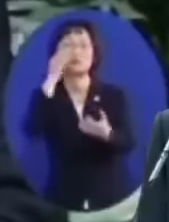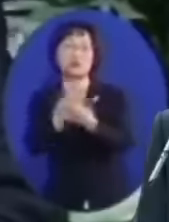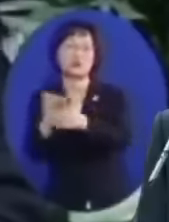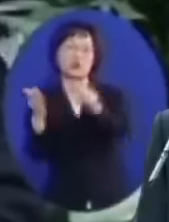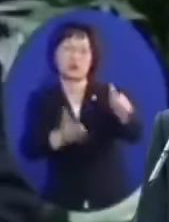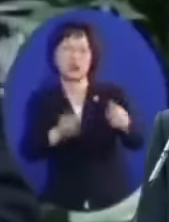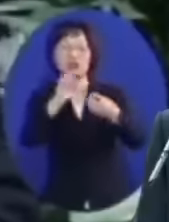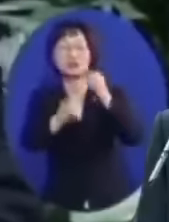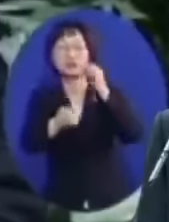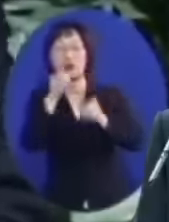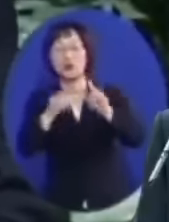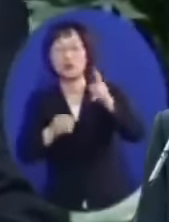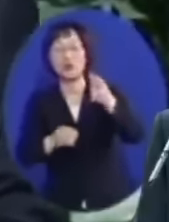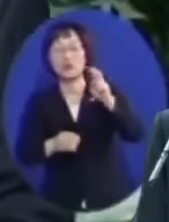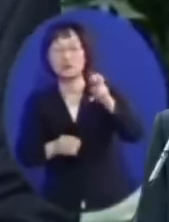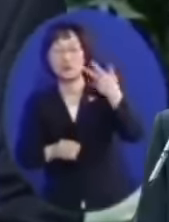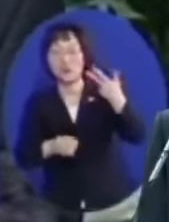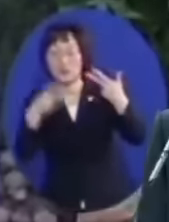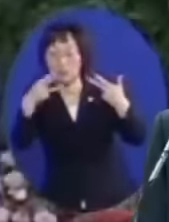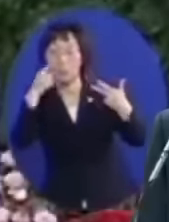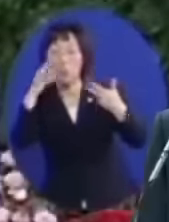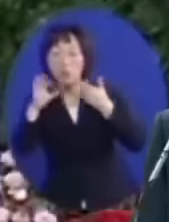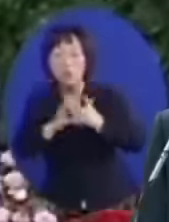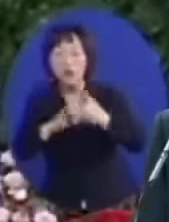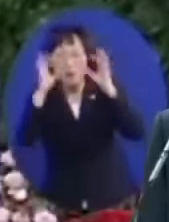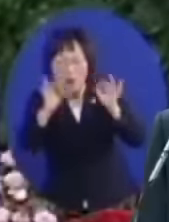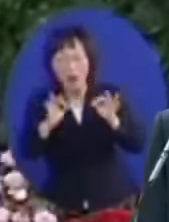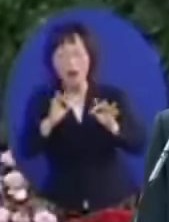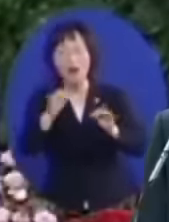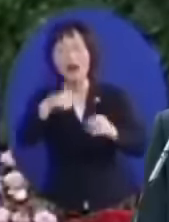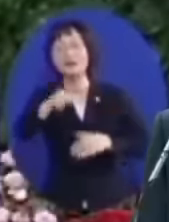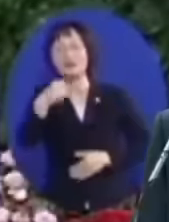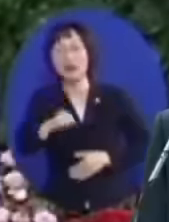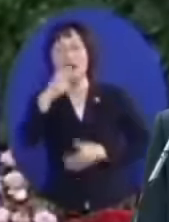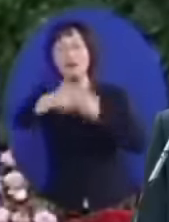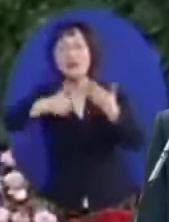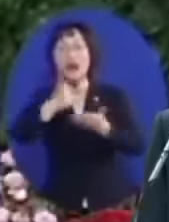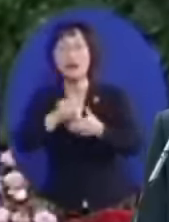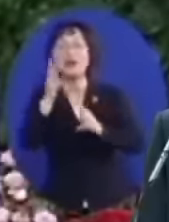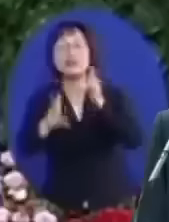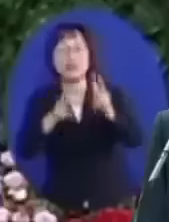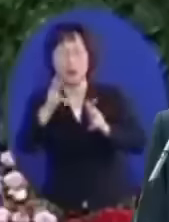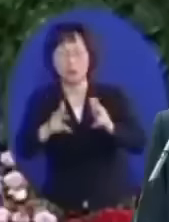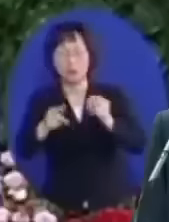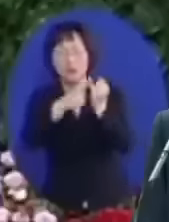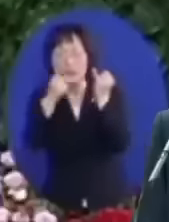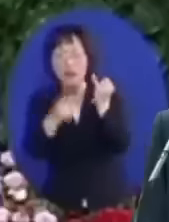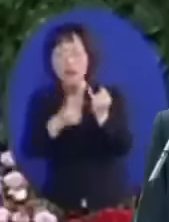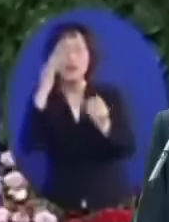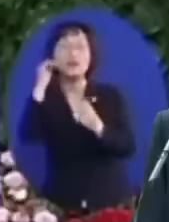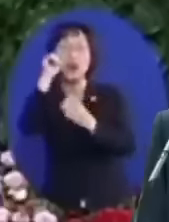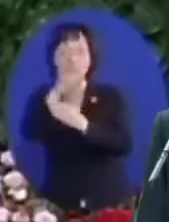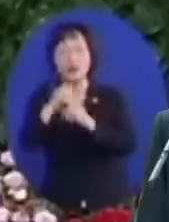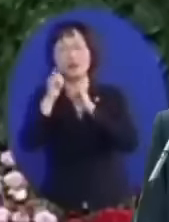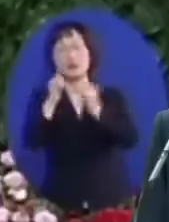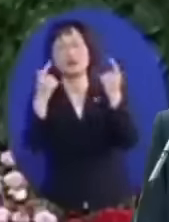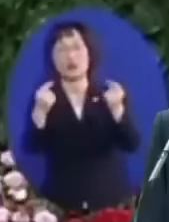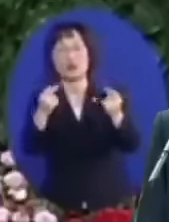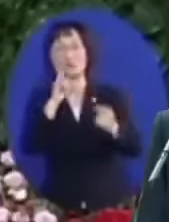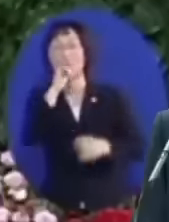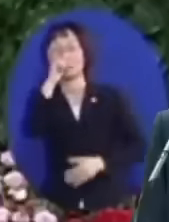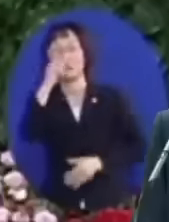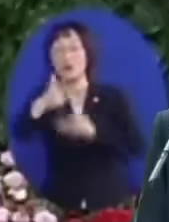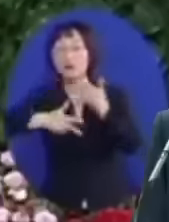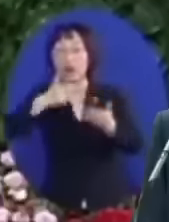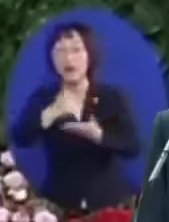시편 127편 3절에 보라 자식들은 야훼의 기업이요 태의 열매는 그의 상급이로다. 야훼께서 우리에게